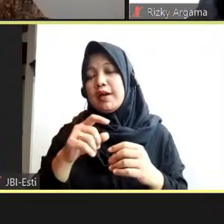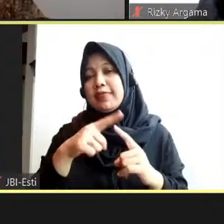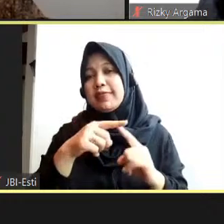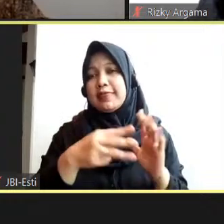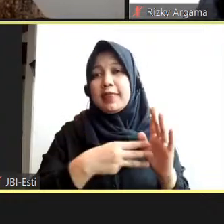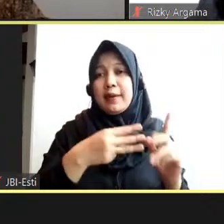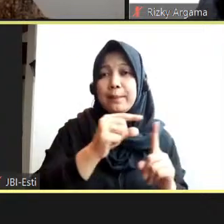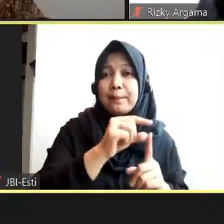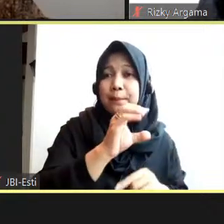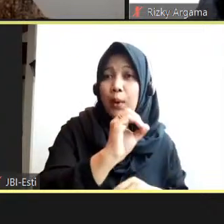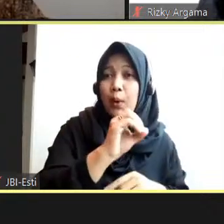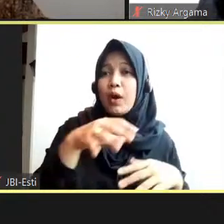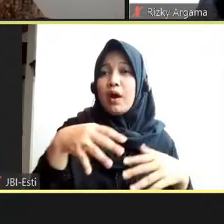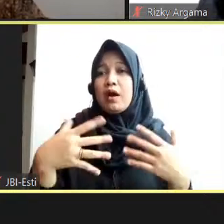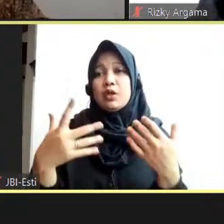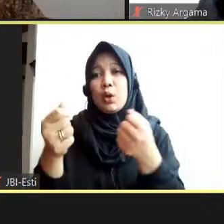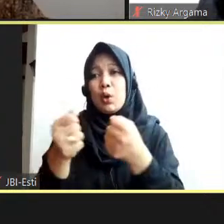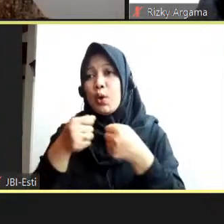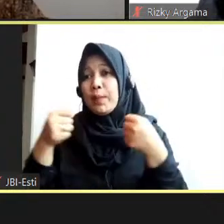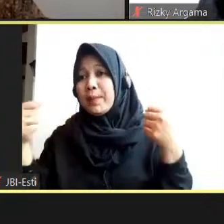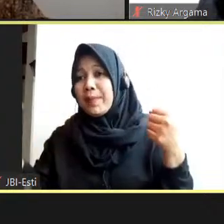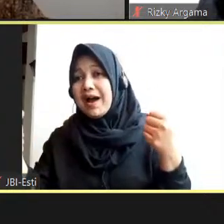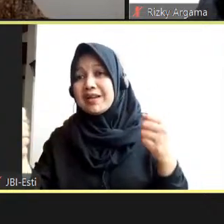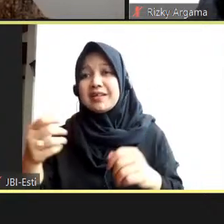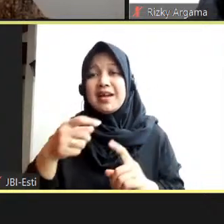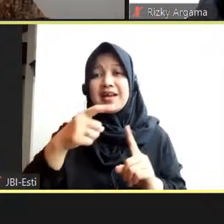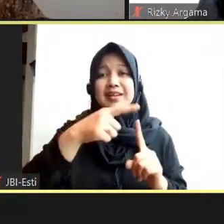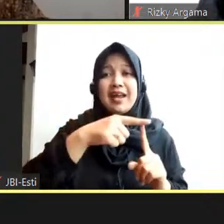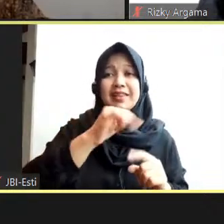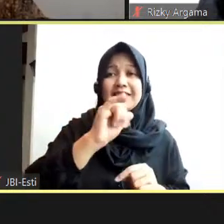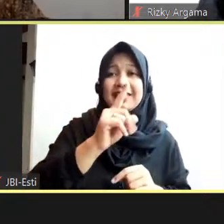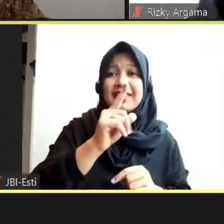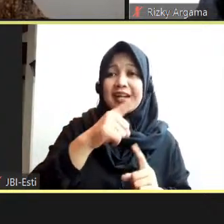dan Tirto, itu juga memperlihatkan